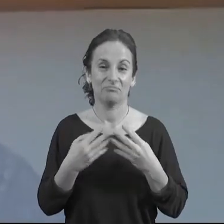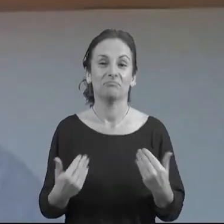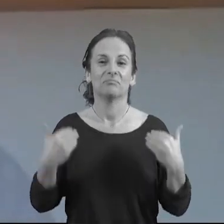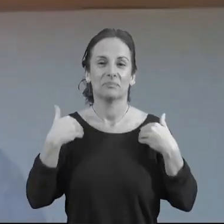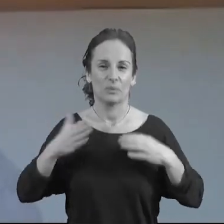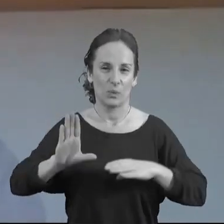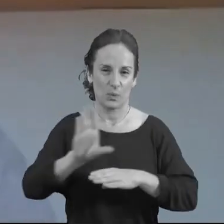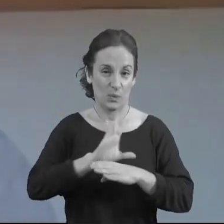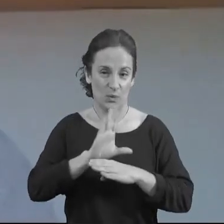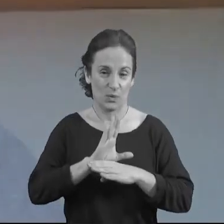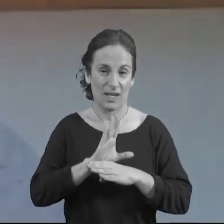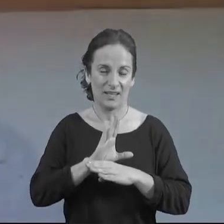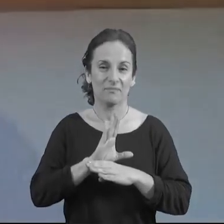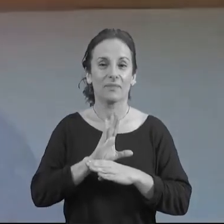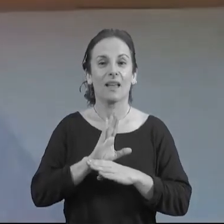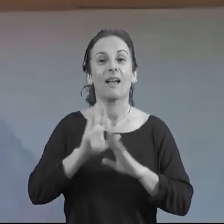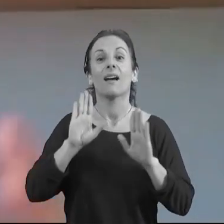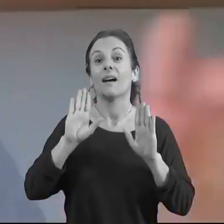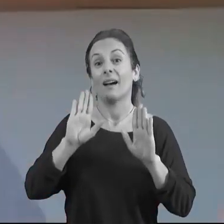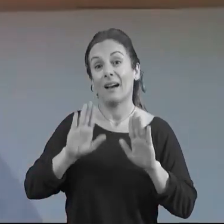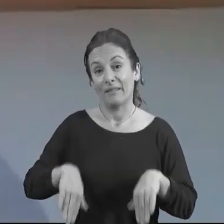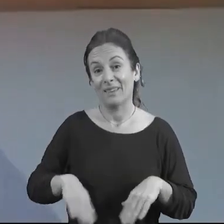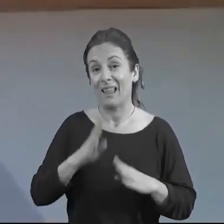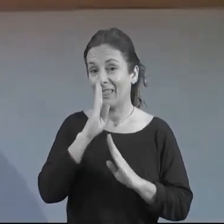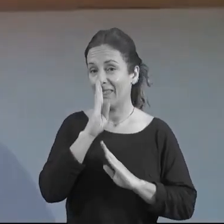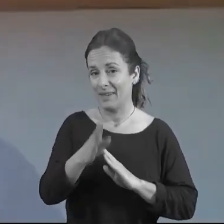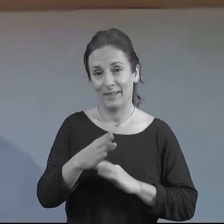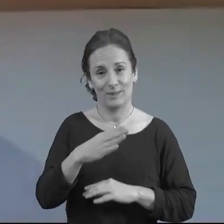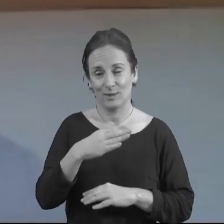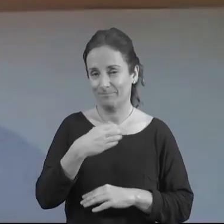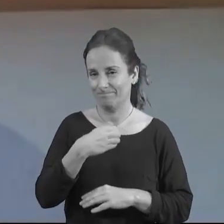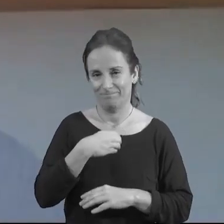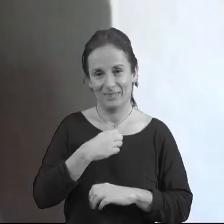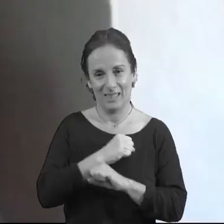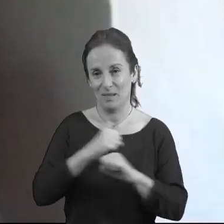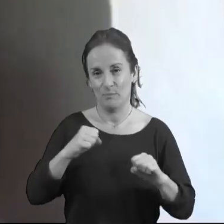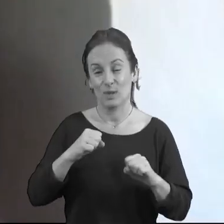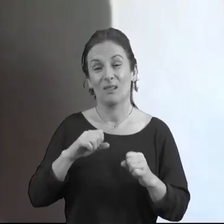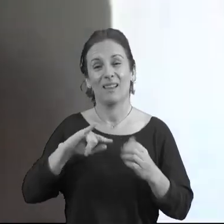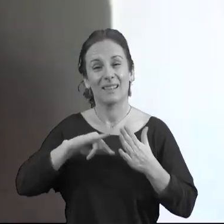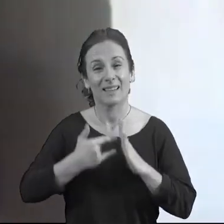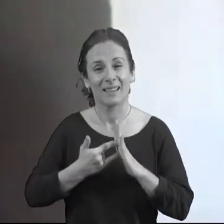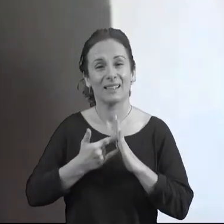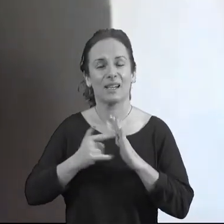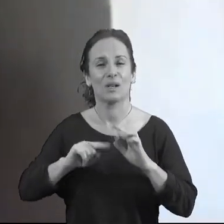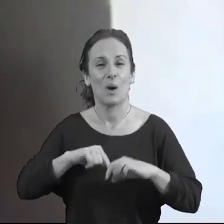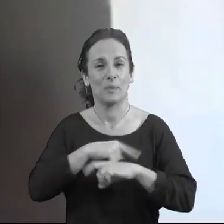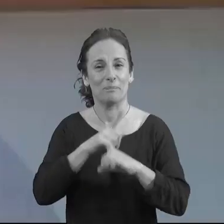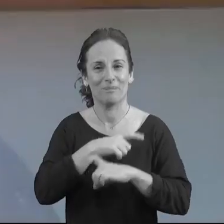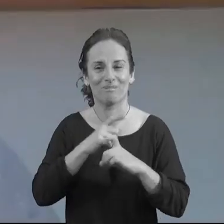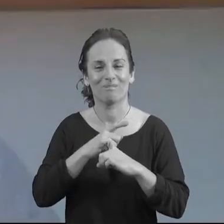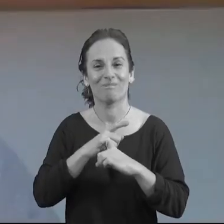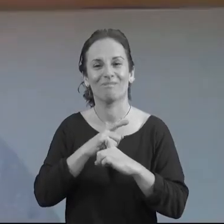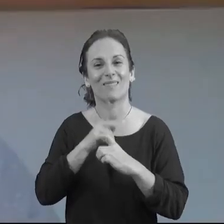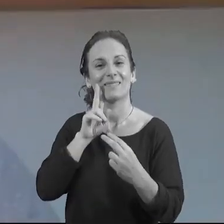des del Consell de Mallorca finalment se fa en diferit. Hem tingut alguns problemes tècnics per poder connectar